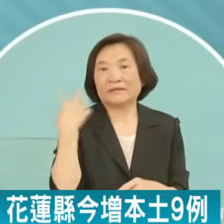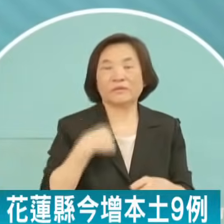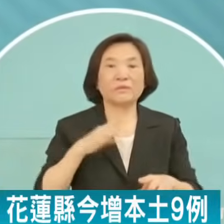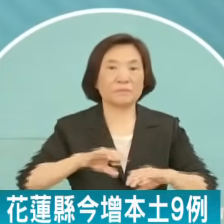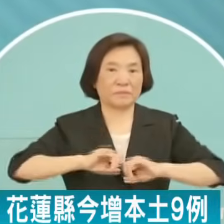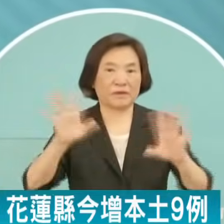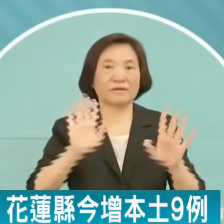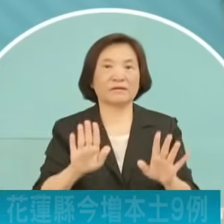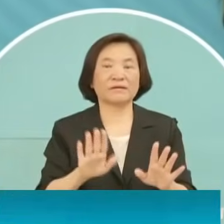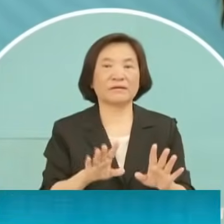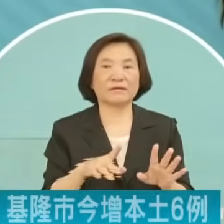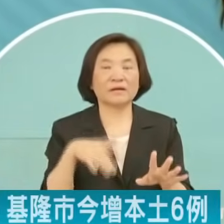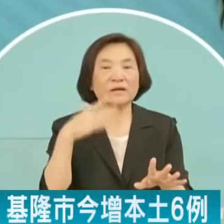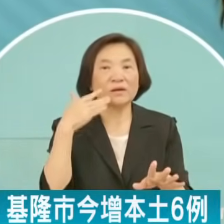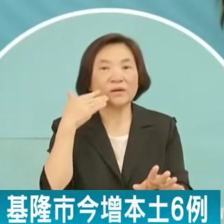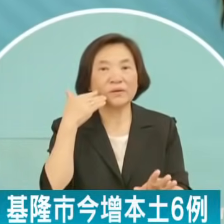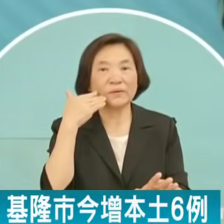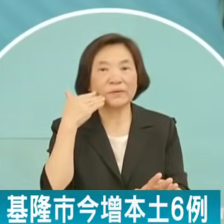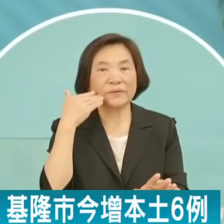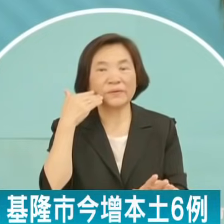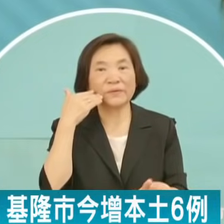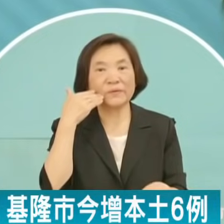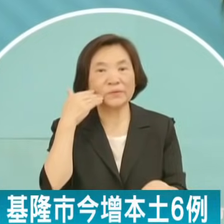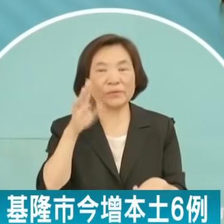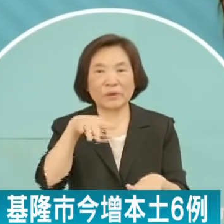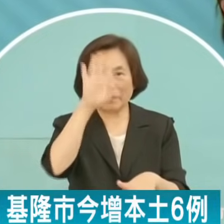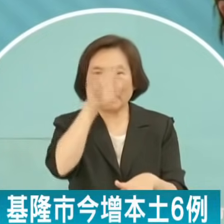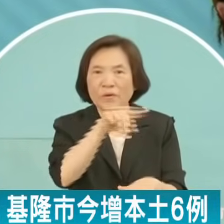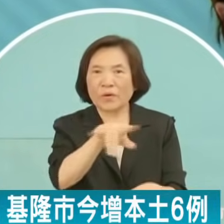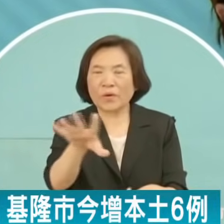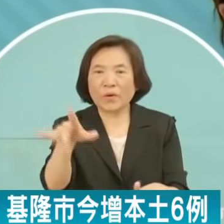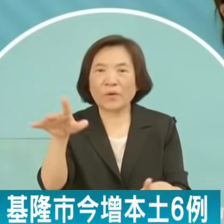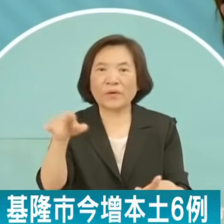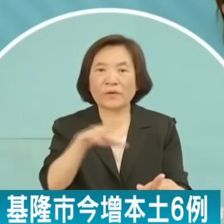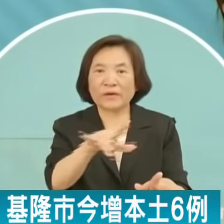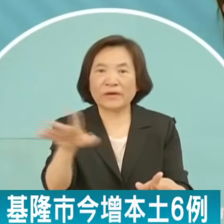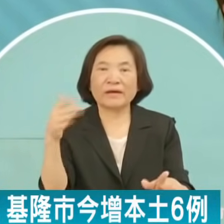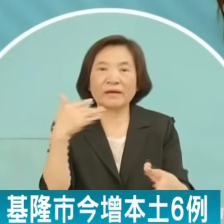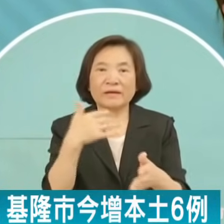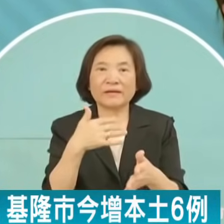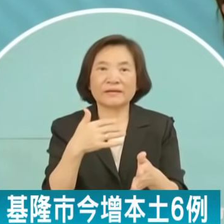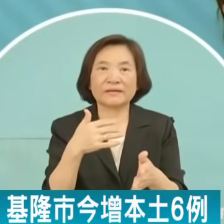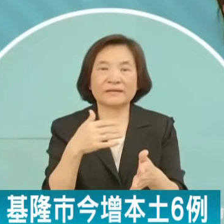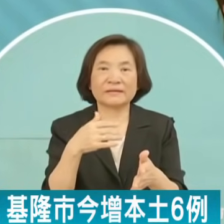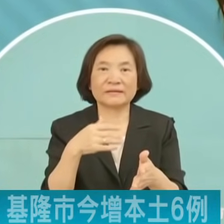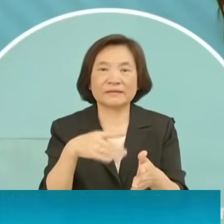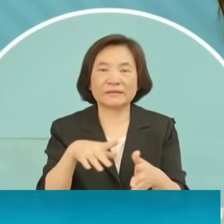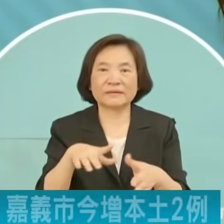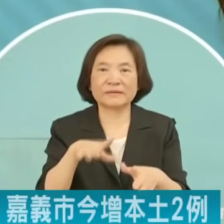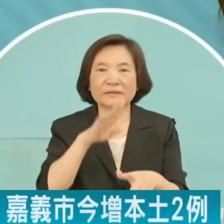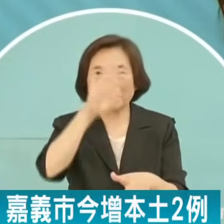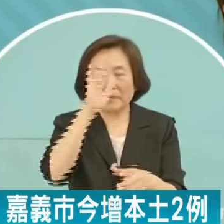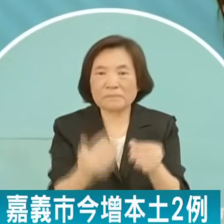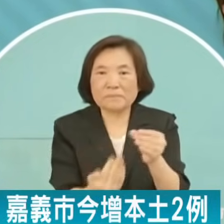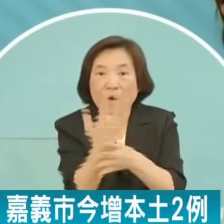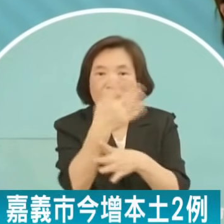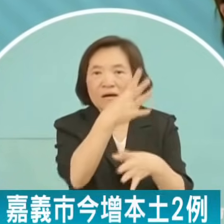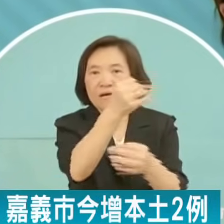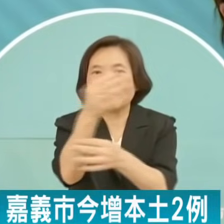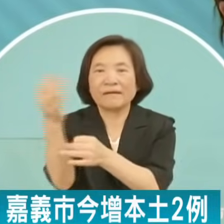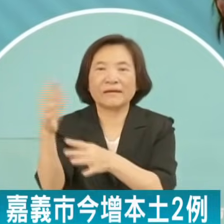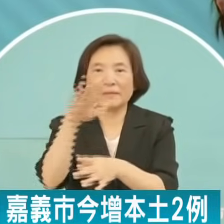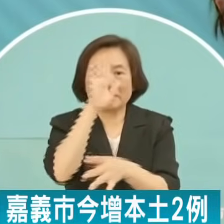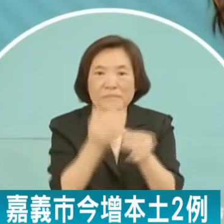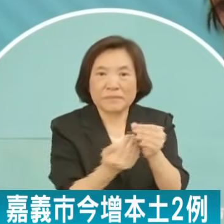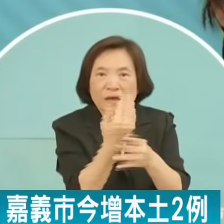的，如果把所谓的确诊案例，那按照他的发病日，不管是发